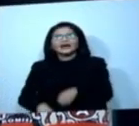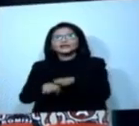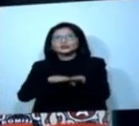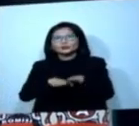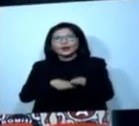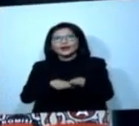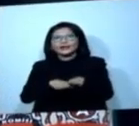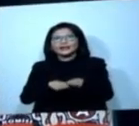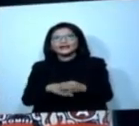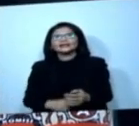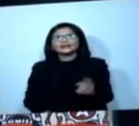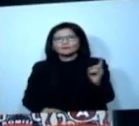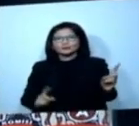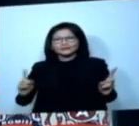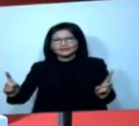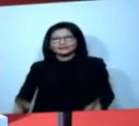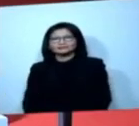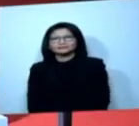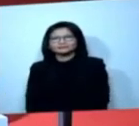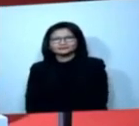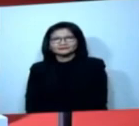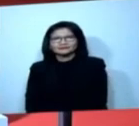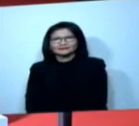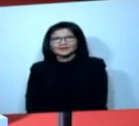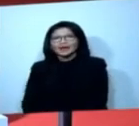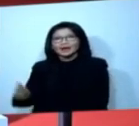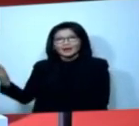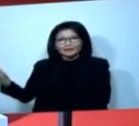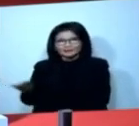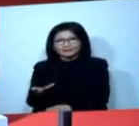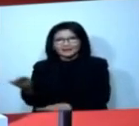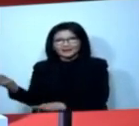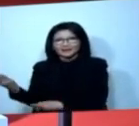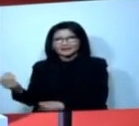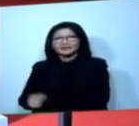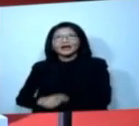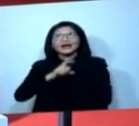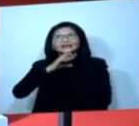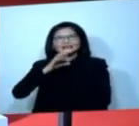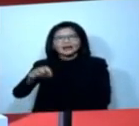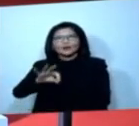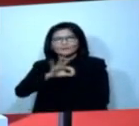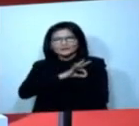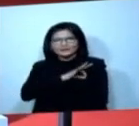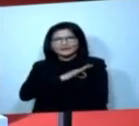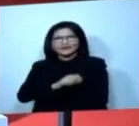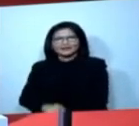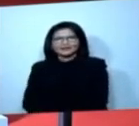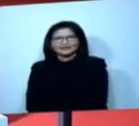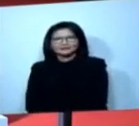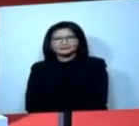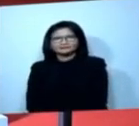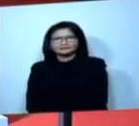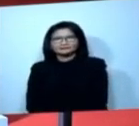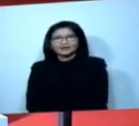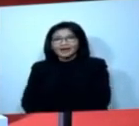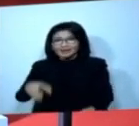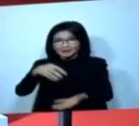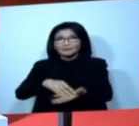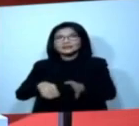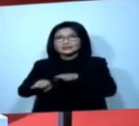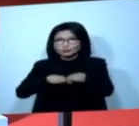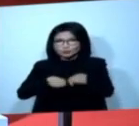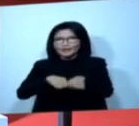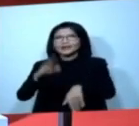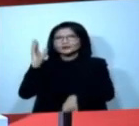Saudara-saudara sebangsa dan setanah air, sedunia nyata dan dunia maya yang ternyata nyata juga, kalau beda pilihan jangan baper, kalau baper